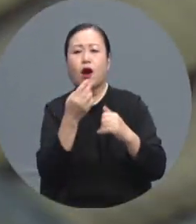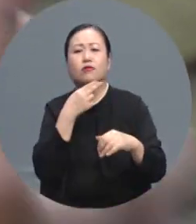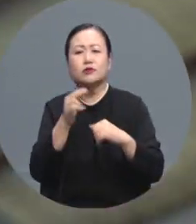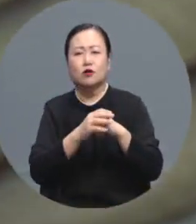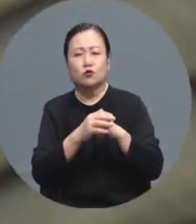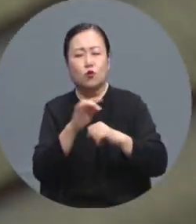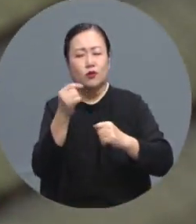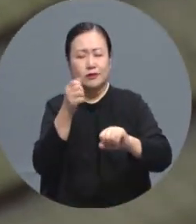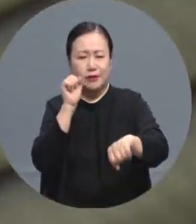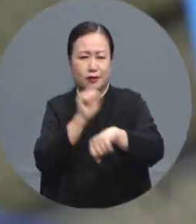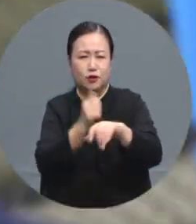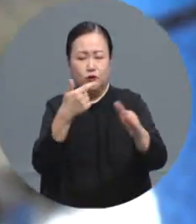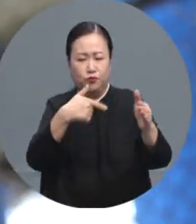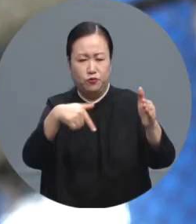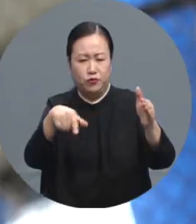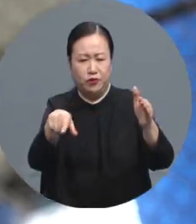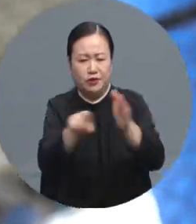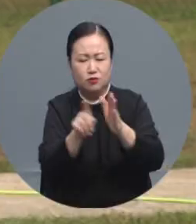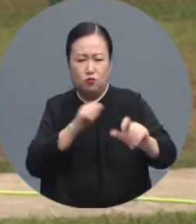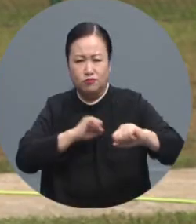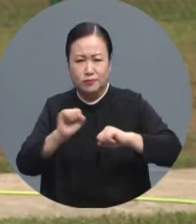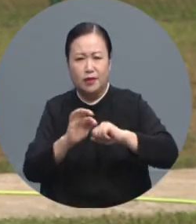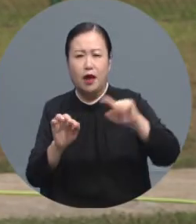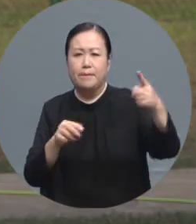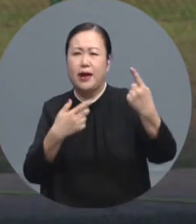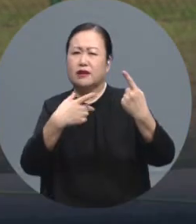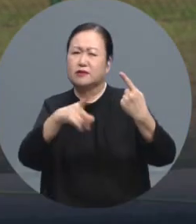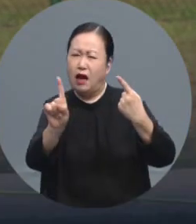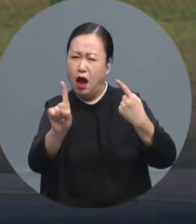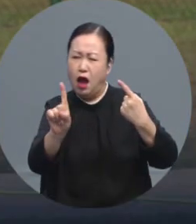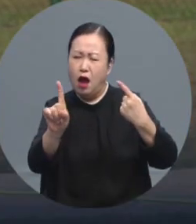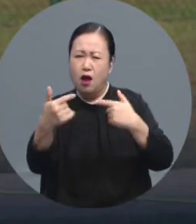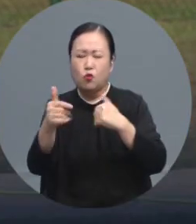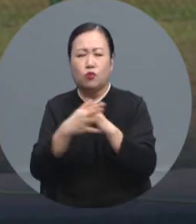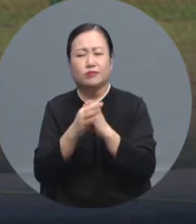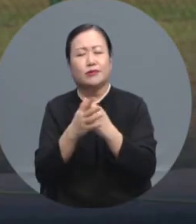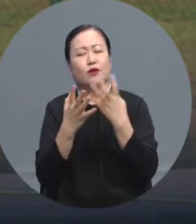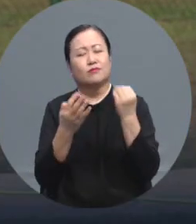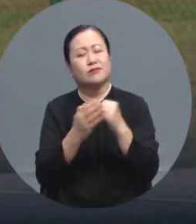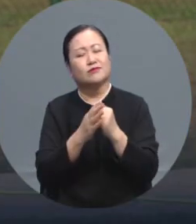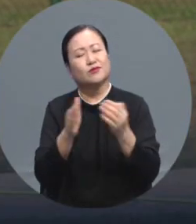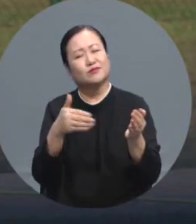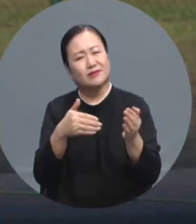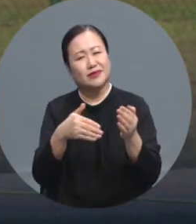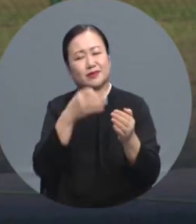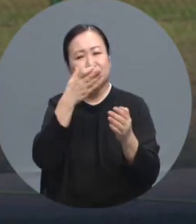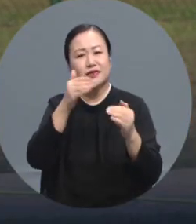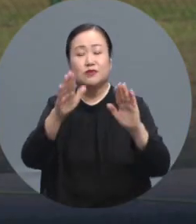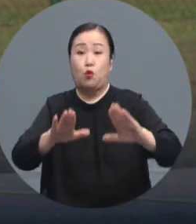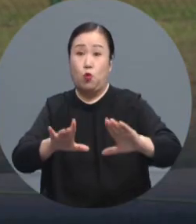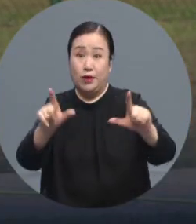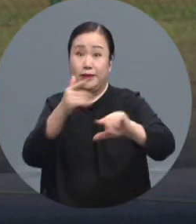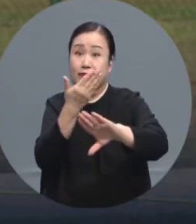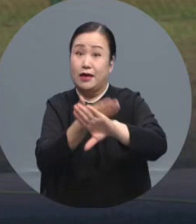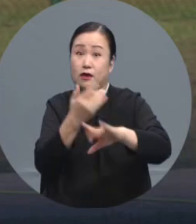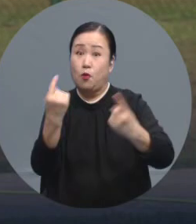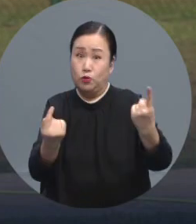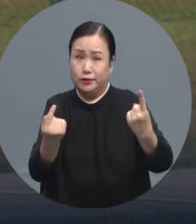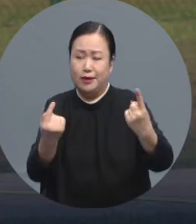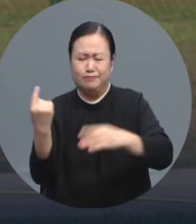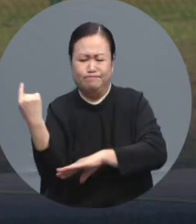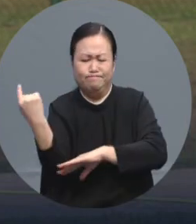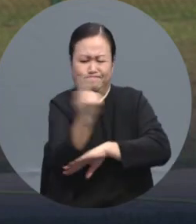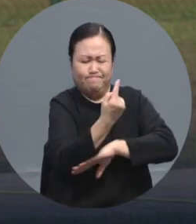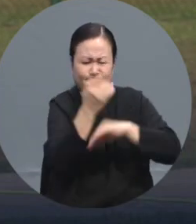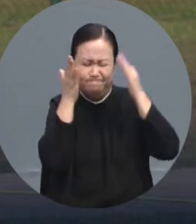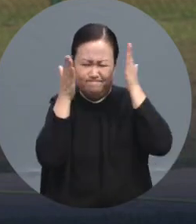때보다 각오를 다지고 있습니다. 100타점이란 부분이 되게 공백이 좀 클 것 같은데 올해는 뭐 딴 것보다 타점에 좀